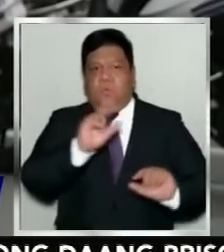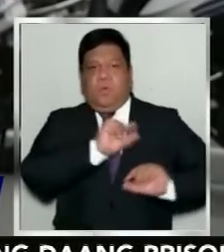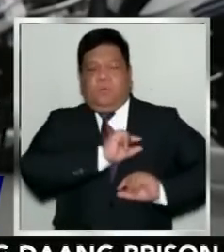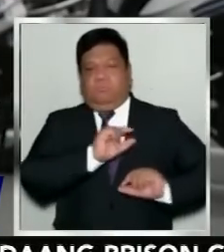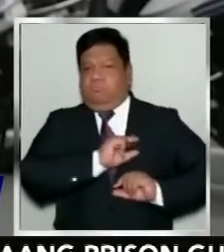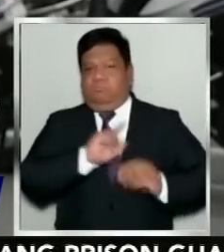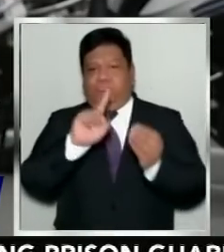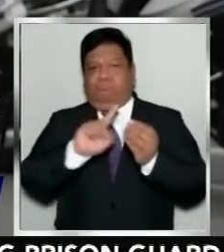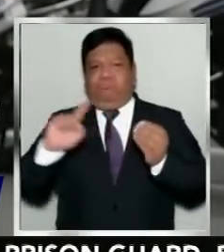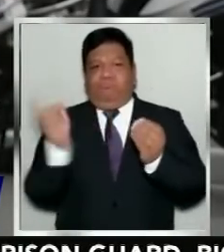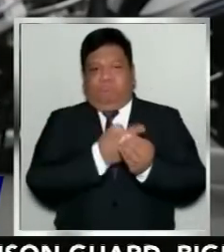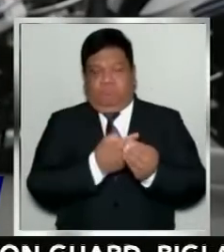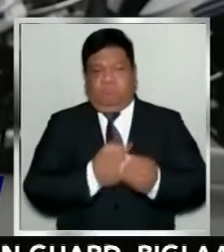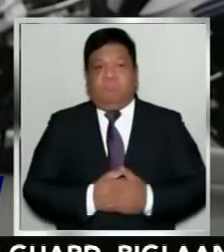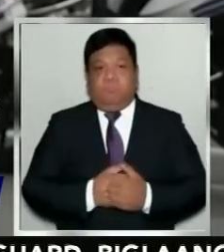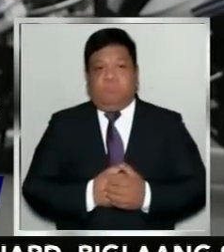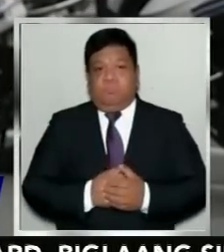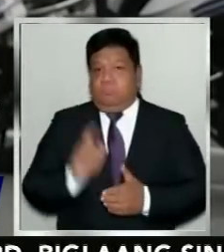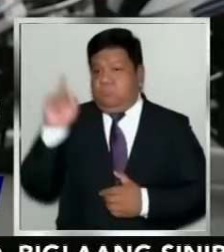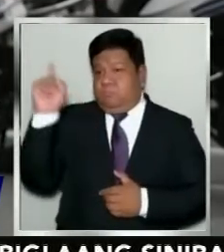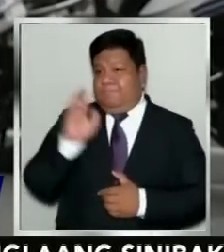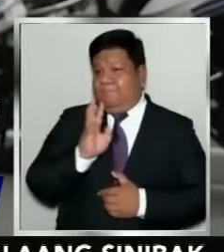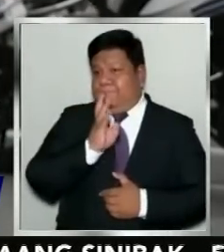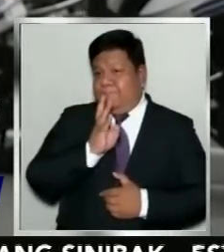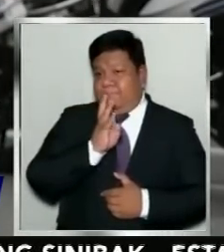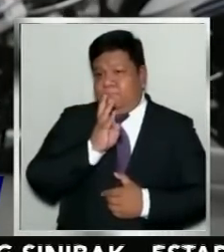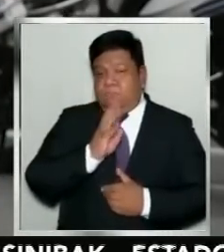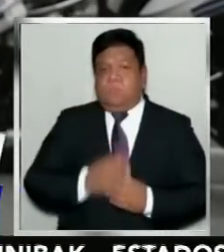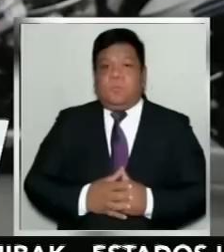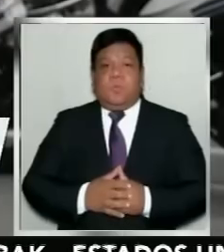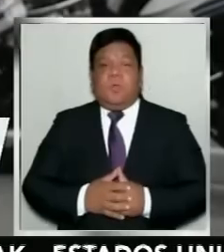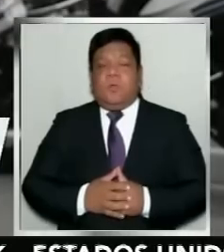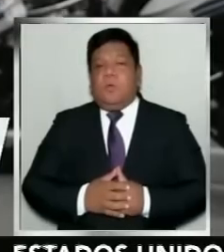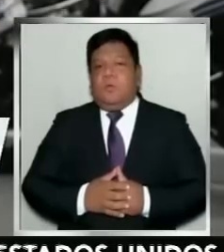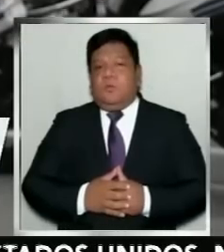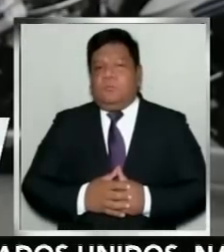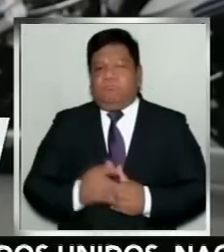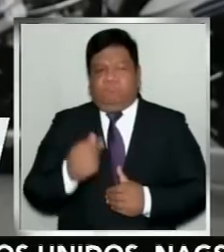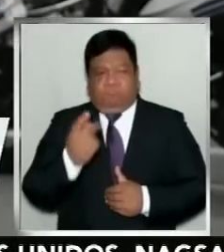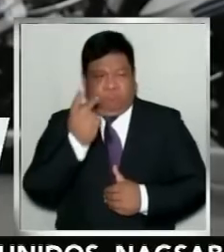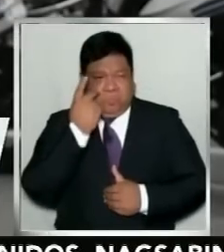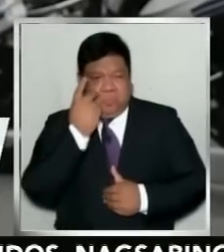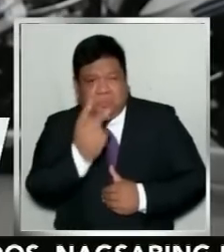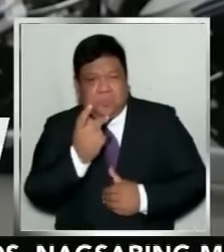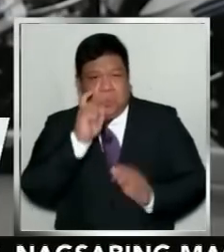improvement on the manner of how you handle the